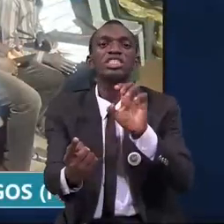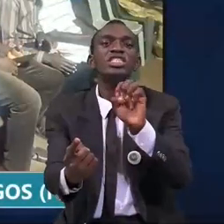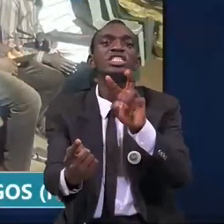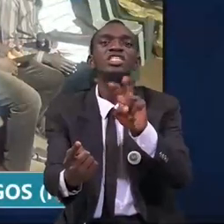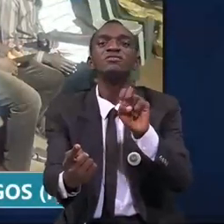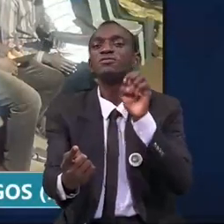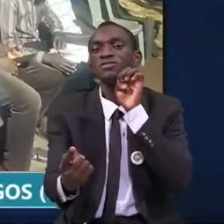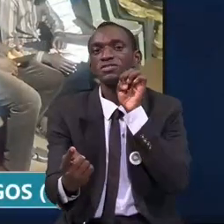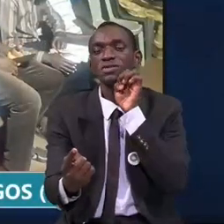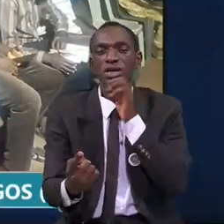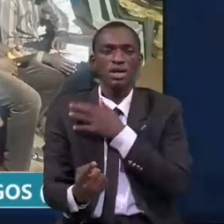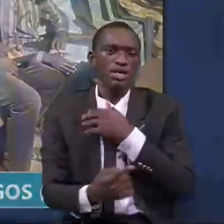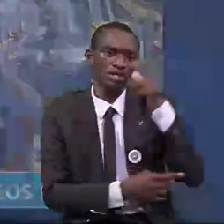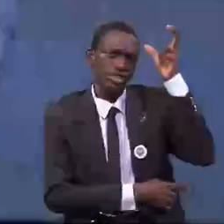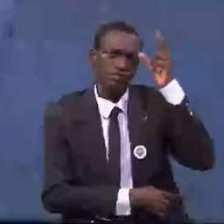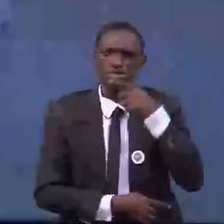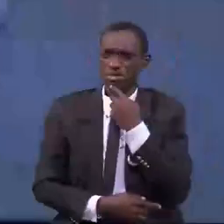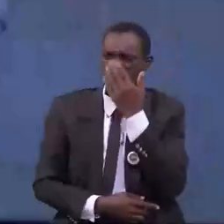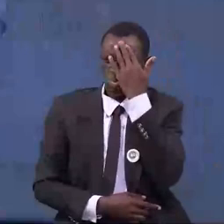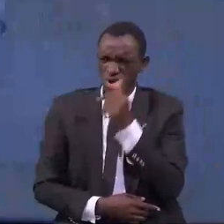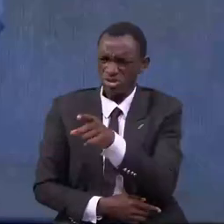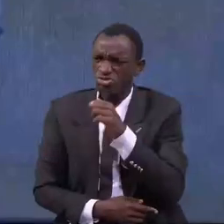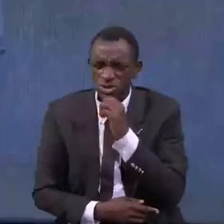aborder pourquoi pas manger